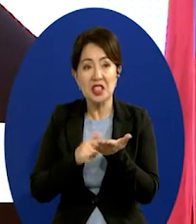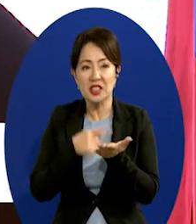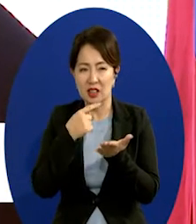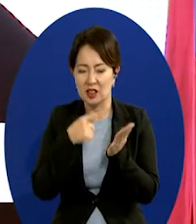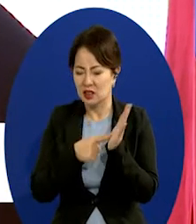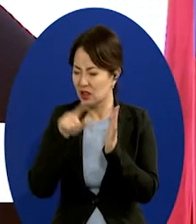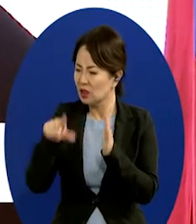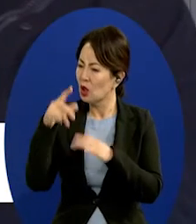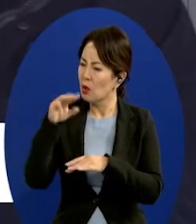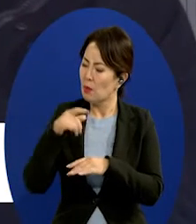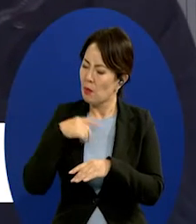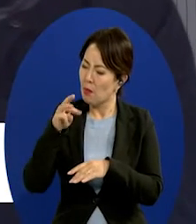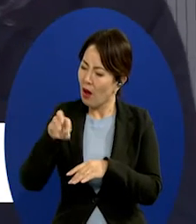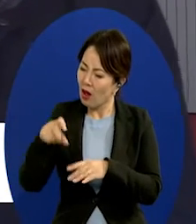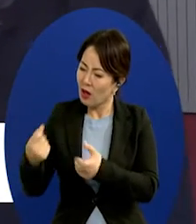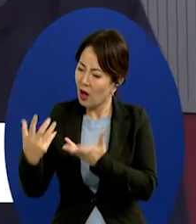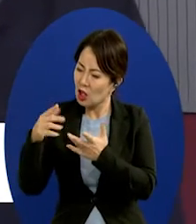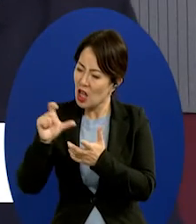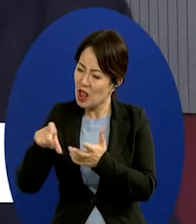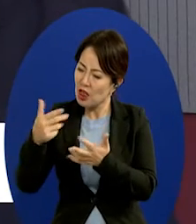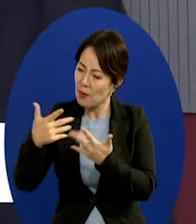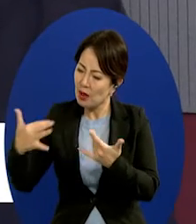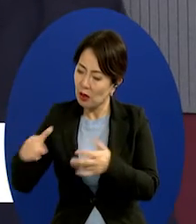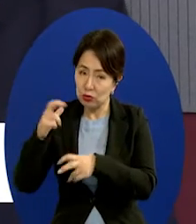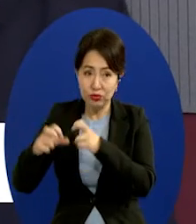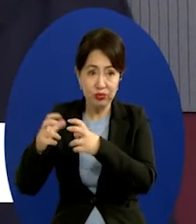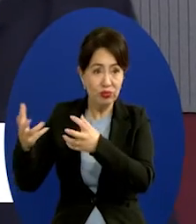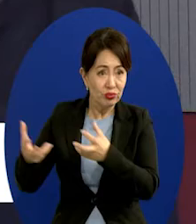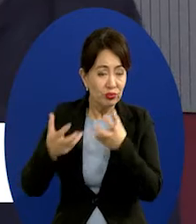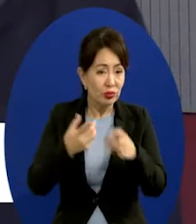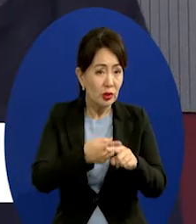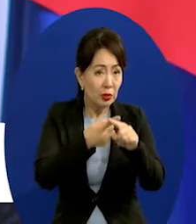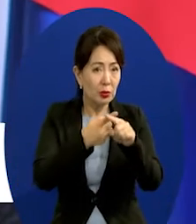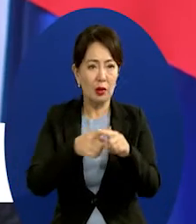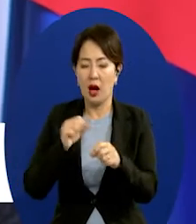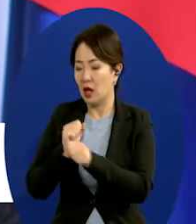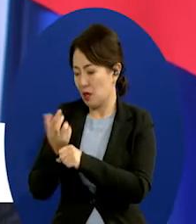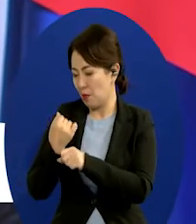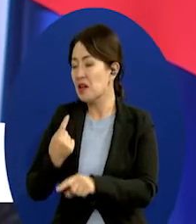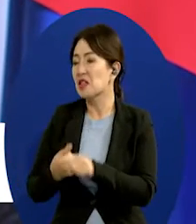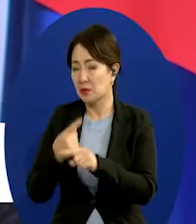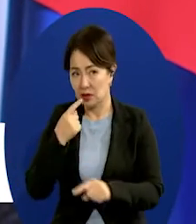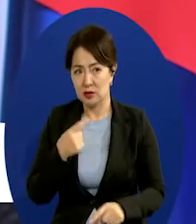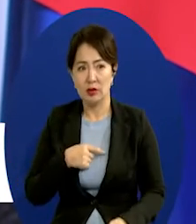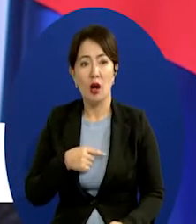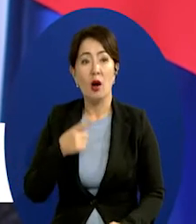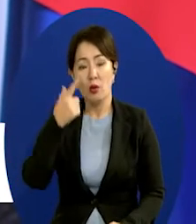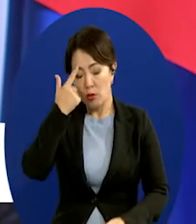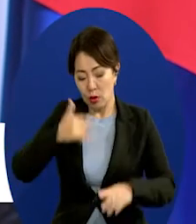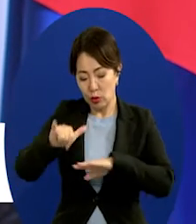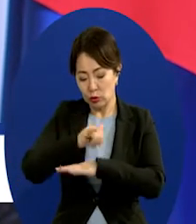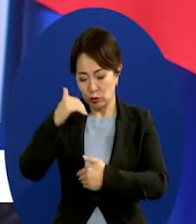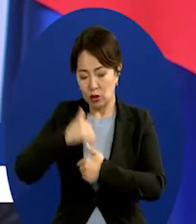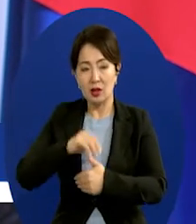идэг боловсруулах үйлдвэр байгуулбал ажлын байр нэмэгднэ гэдгийг Булган аймгийн иргэд хэлж байсан юм. Дотооддоо гутал, арьс шир, ноос,